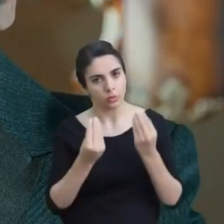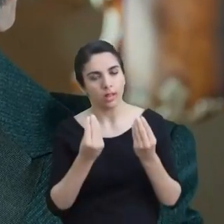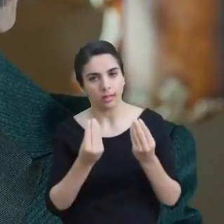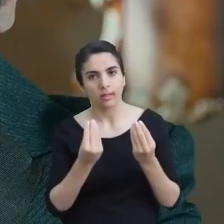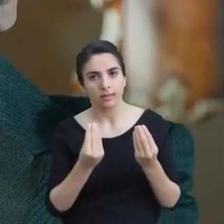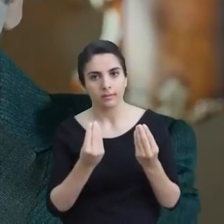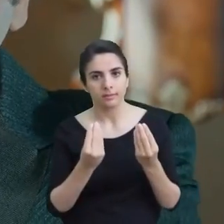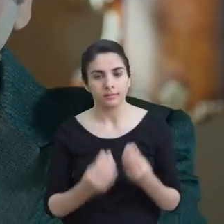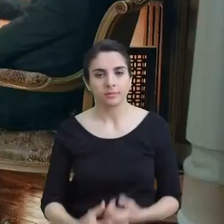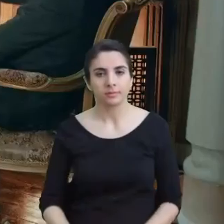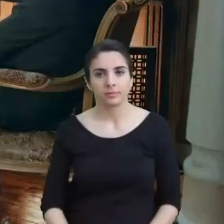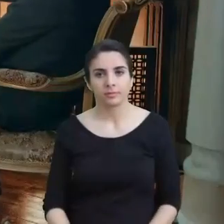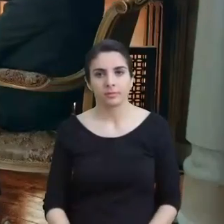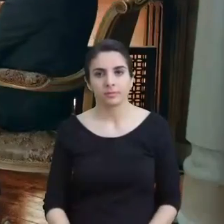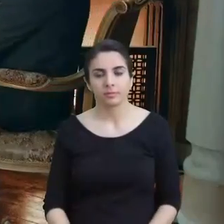Güzel.